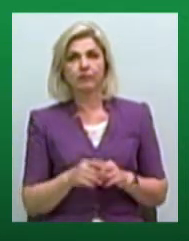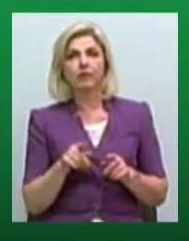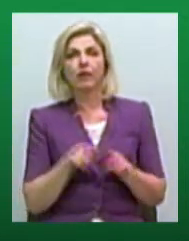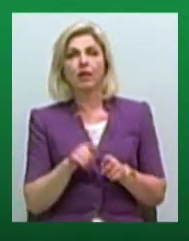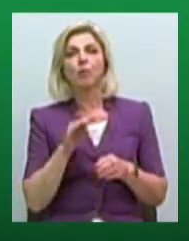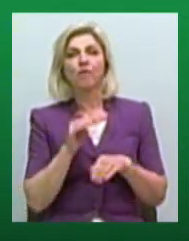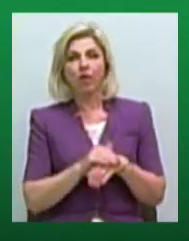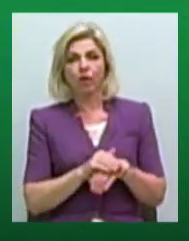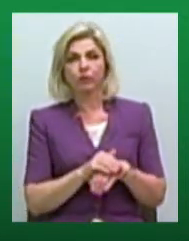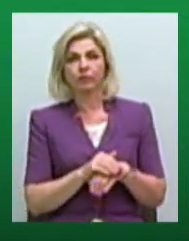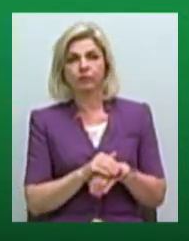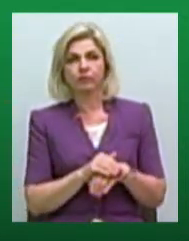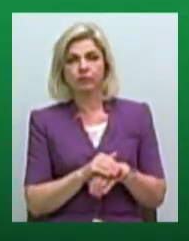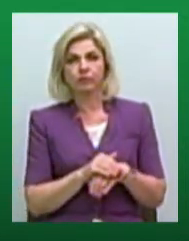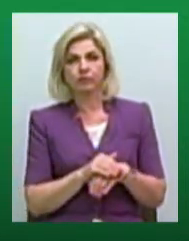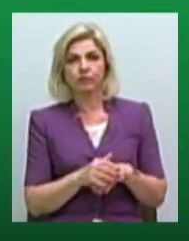по даному факту були